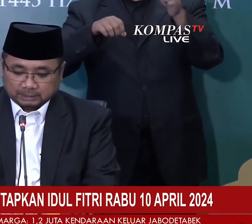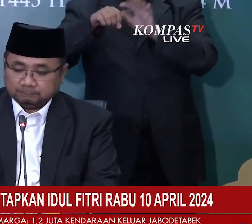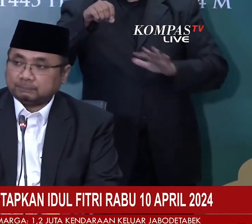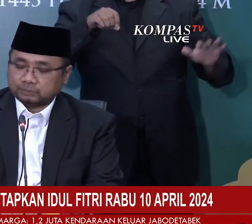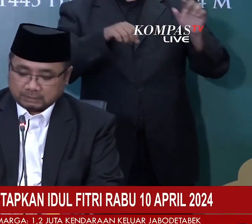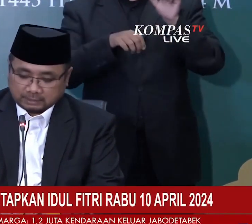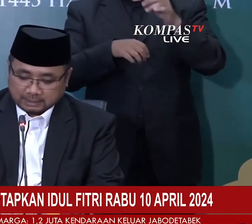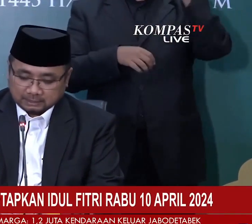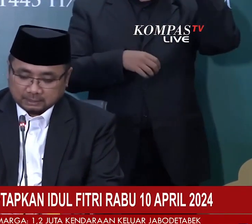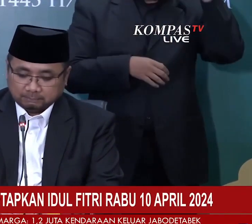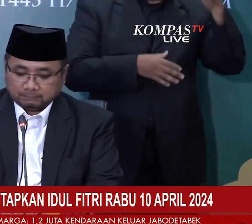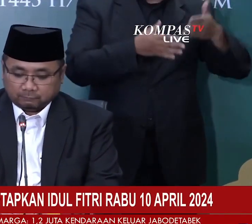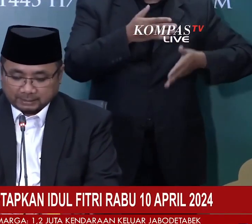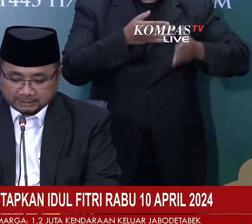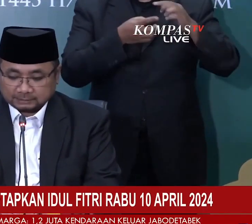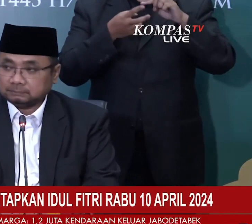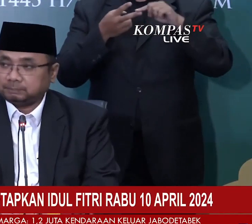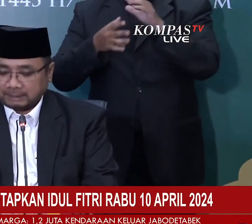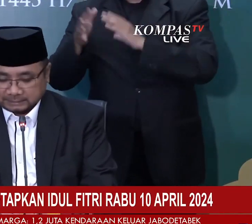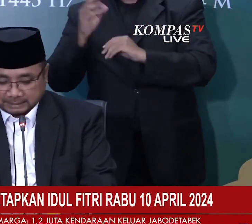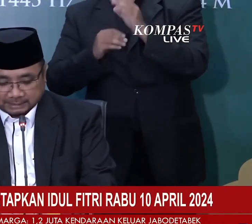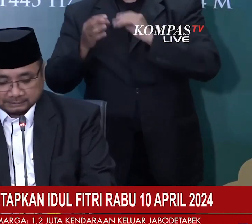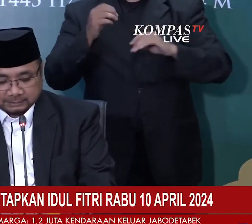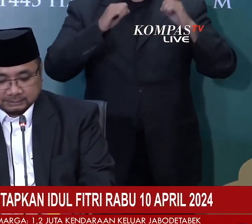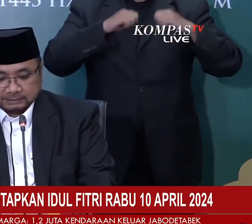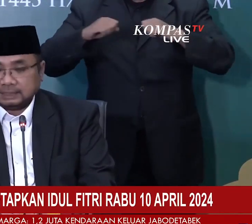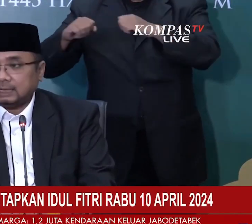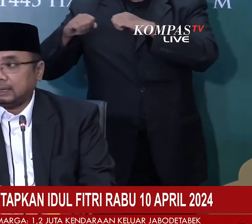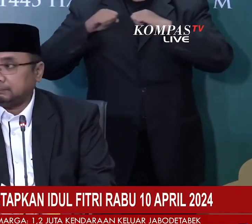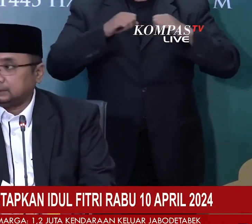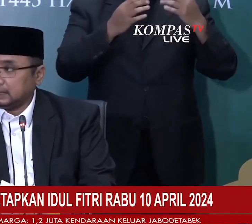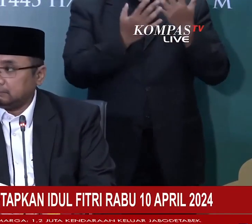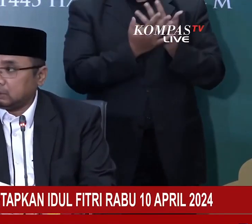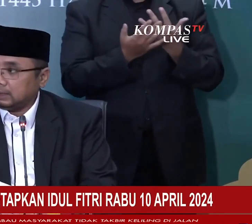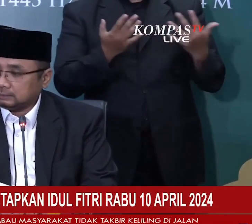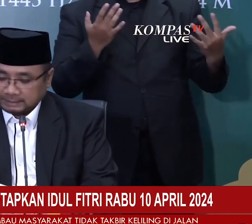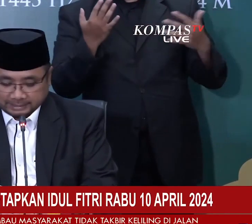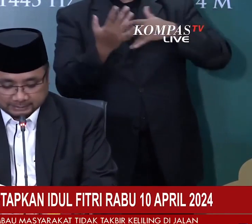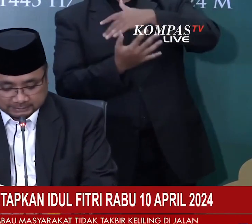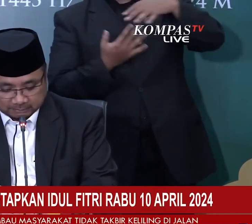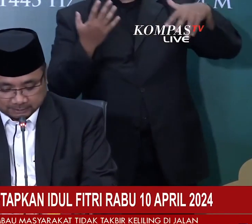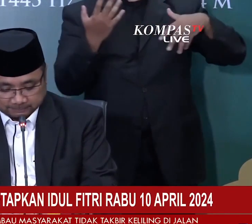maupun dalam bermusyawarah bermufakat bermasyarakat di di dalam naungan tanah air yang sama